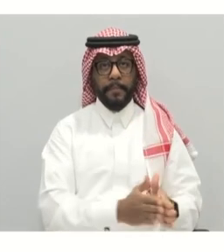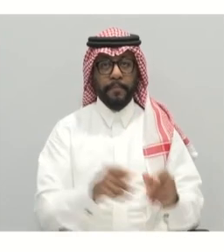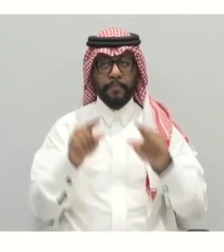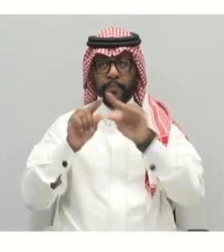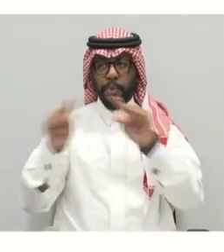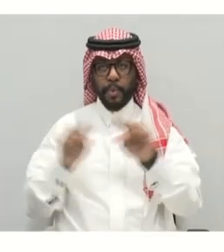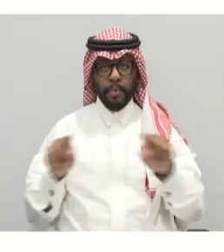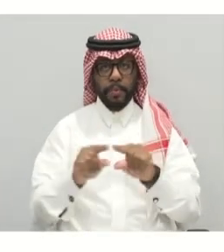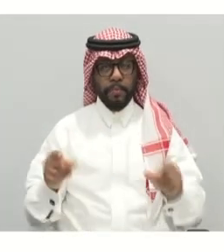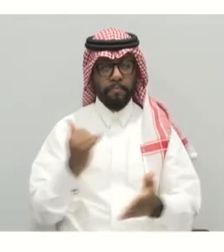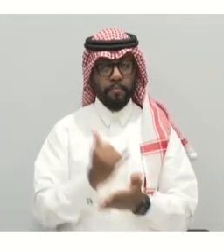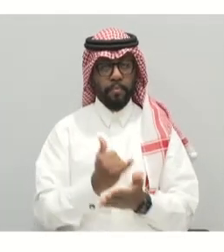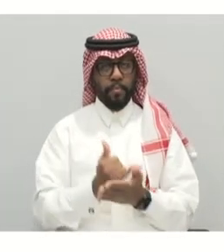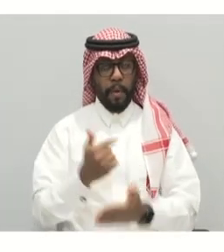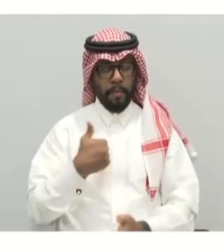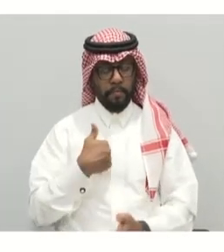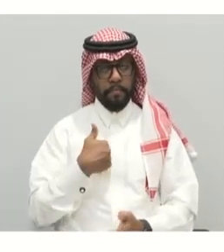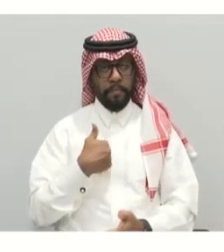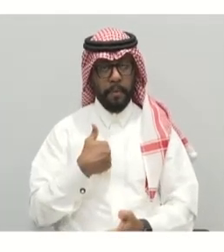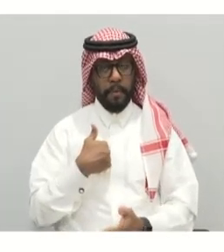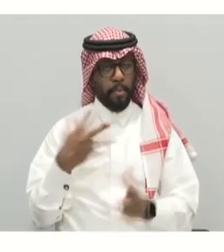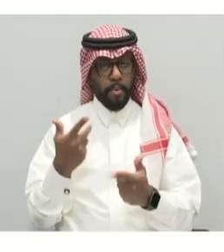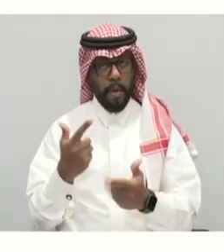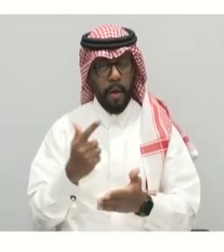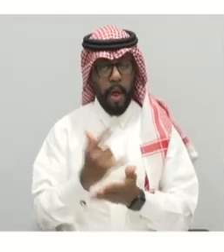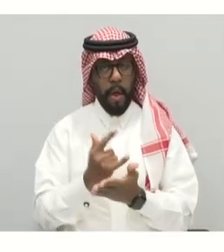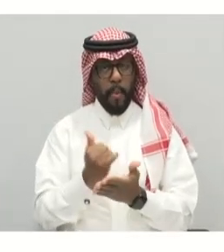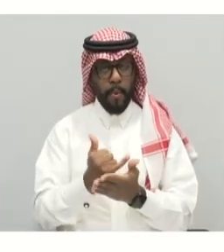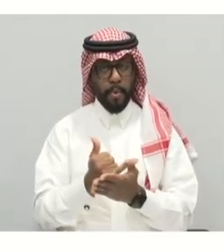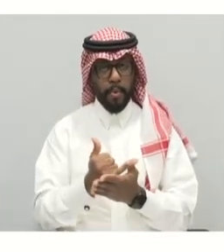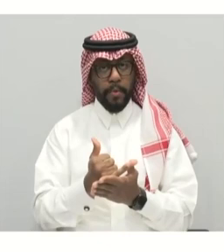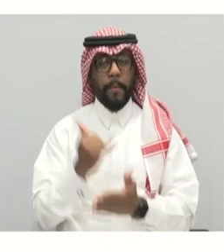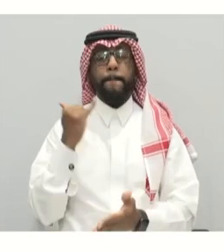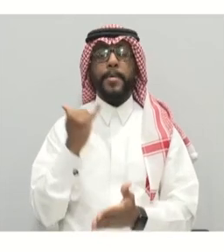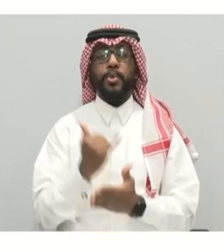من مسؤولياتنا طلاب وطالبات من مسؤولياتي ان